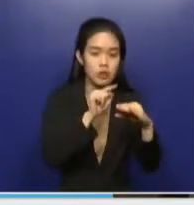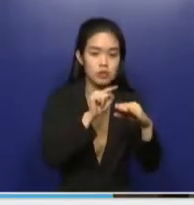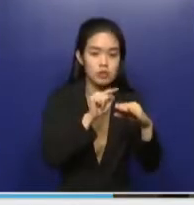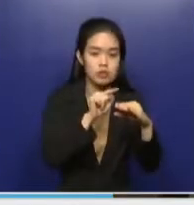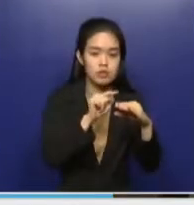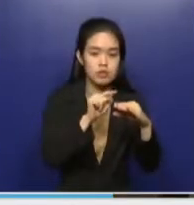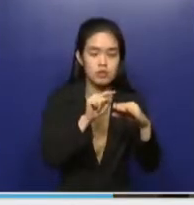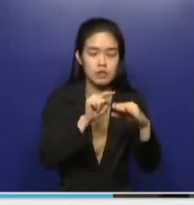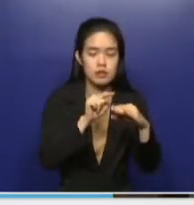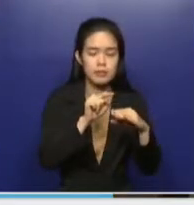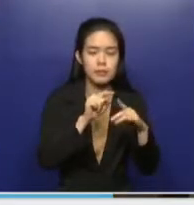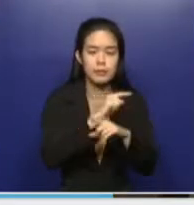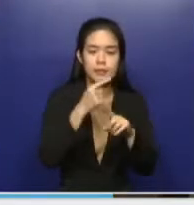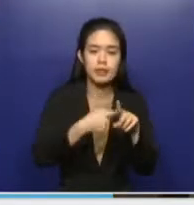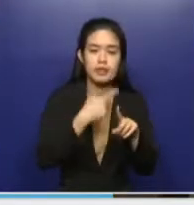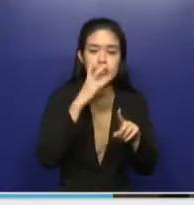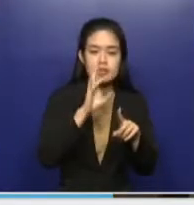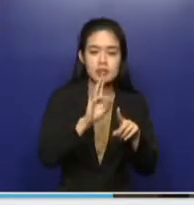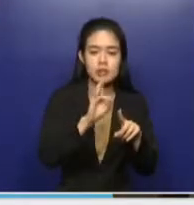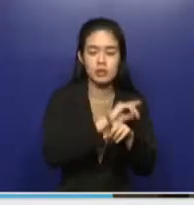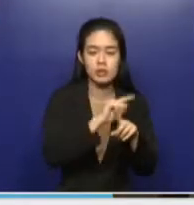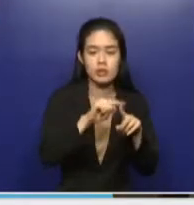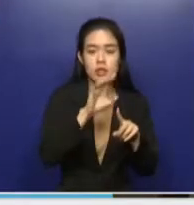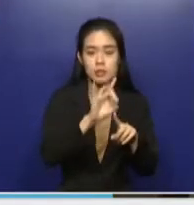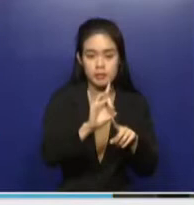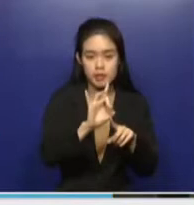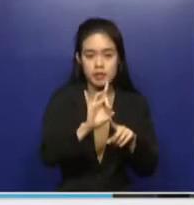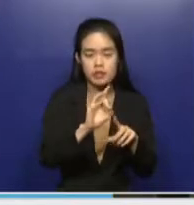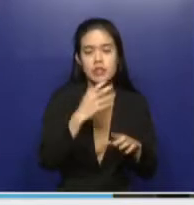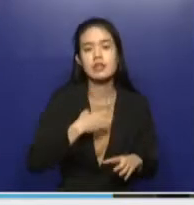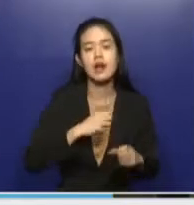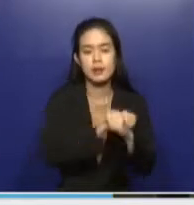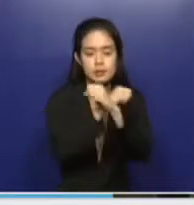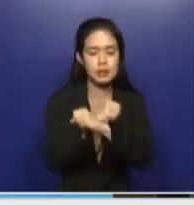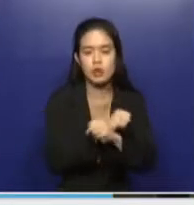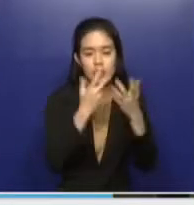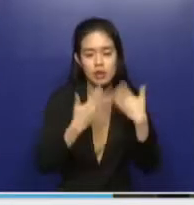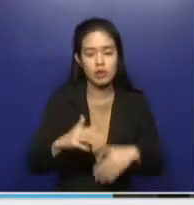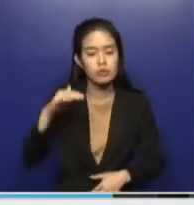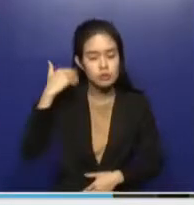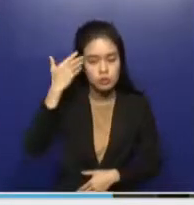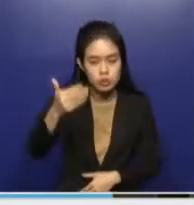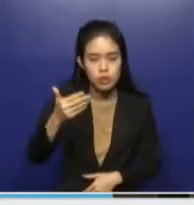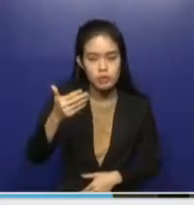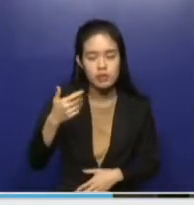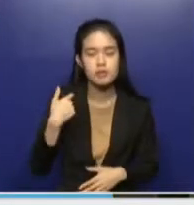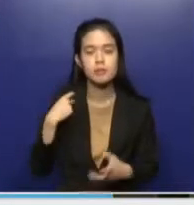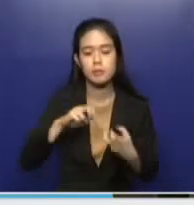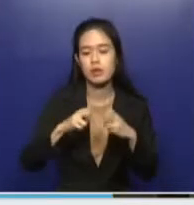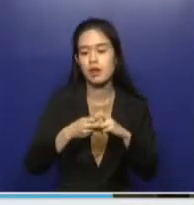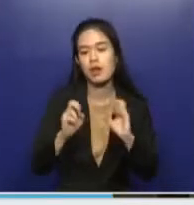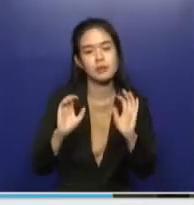านครับเพื่อที่จะป้องกันไม่ให้เกิดเหตุการณ์เช่นนี้อีกในอนาคตเราไม่ควรที่จะปล่อยให้เหตุการณ์